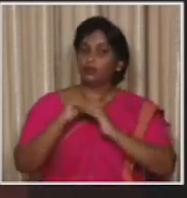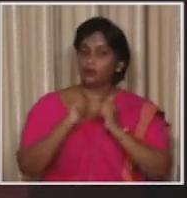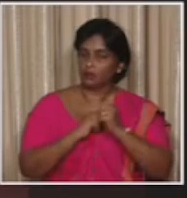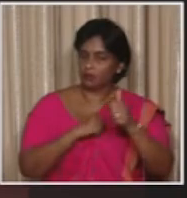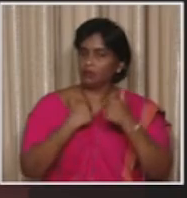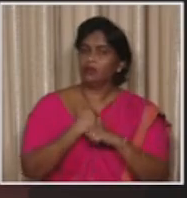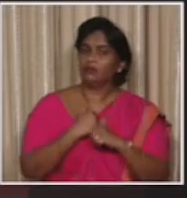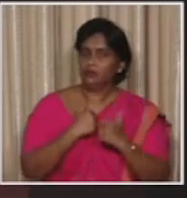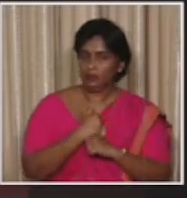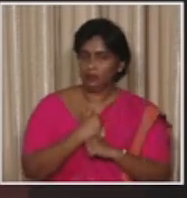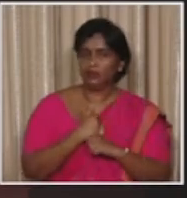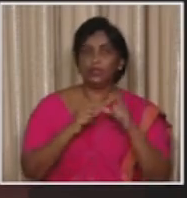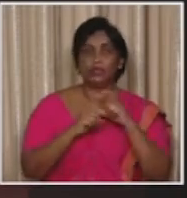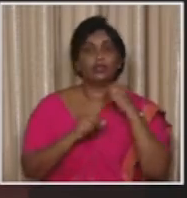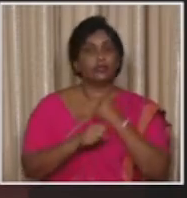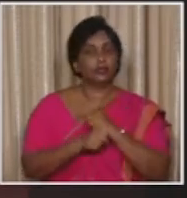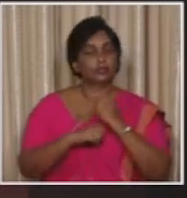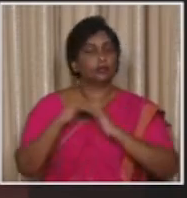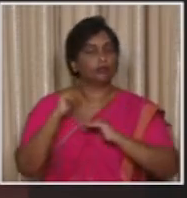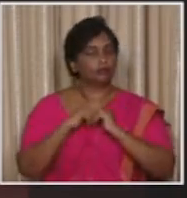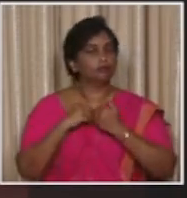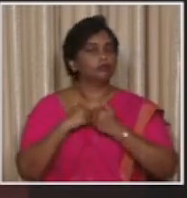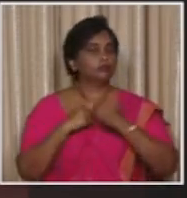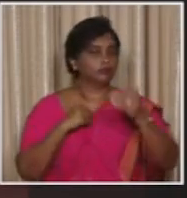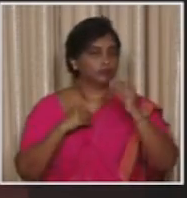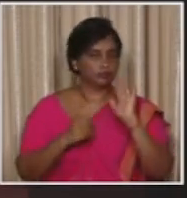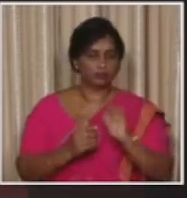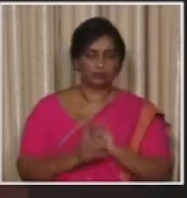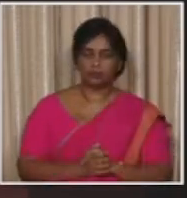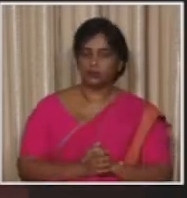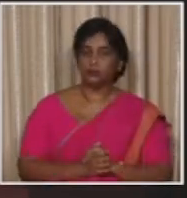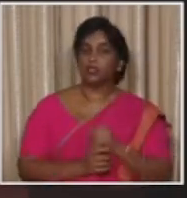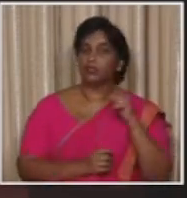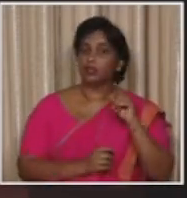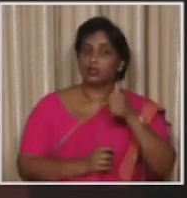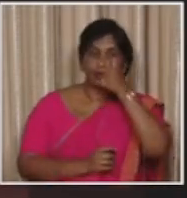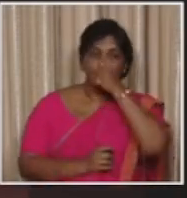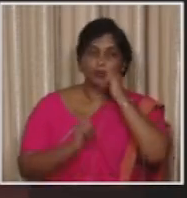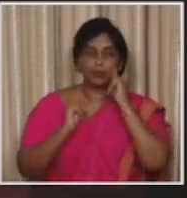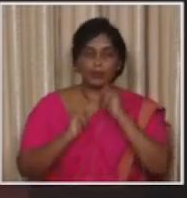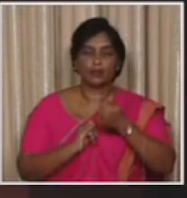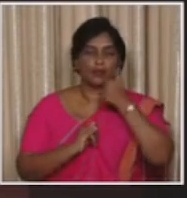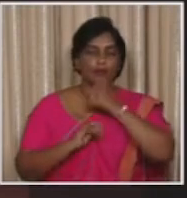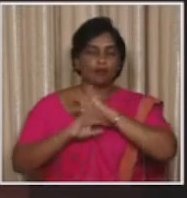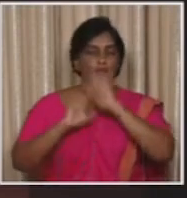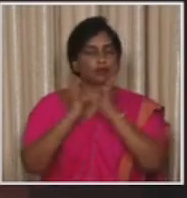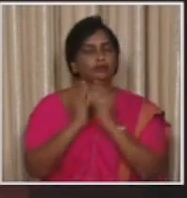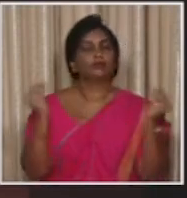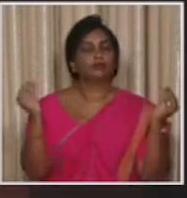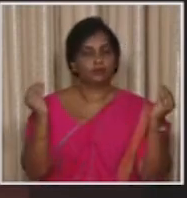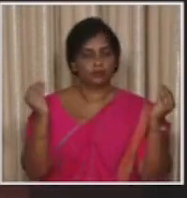හදලා ඩිජිටයිසේෂන් ප්‍රොසෙස් එක ක්‍රියාත්මක කරන්න. එතකොට දූෂණය වංචාව හොරකම නැති වෙනවා.